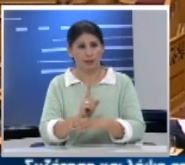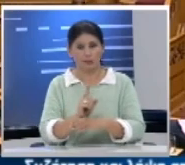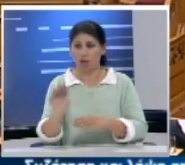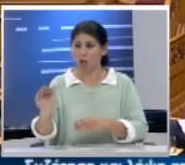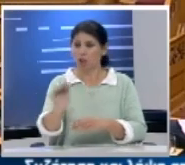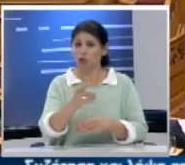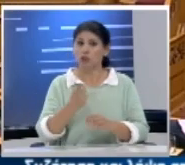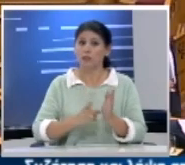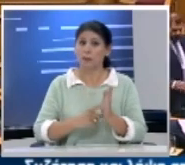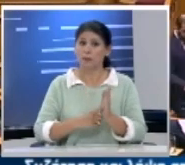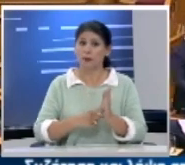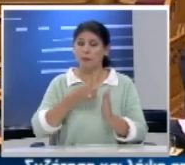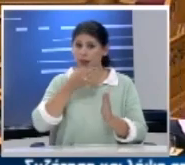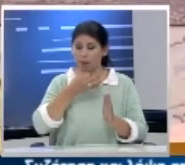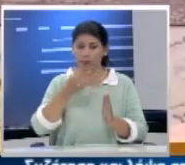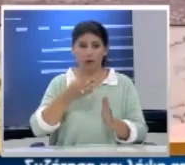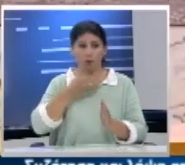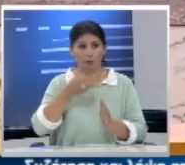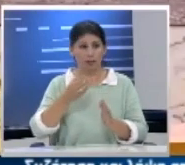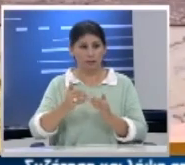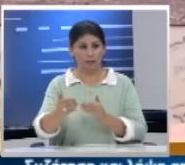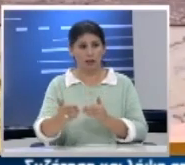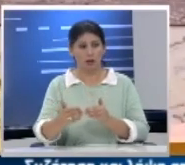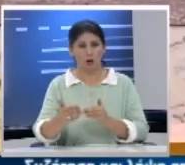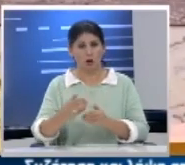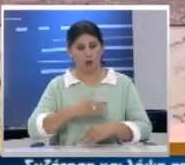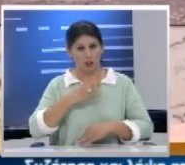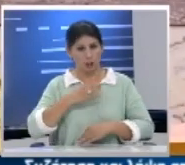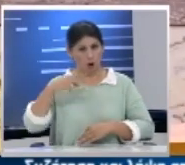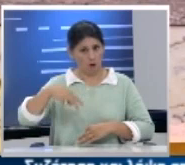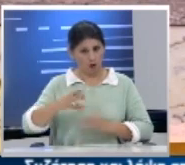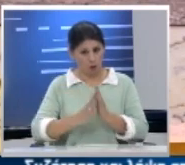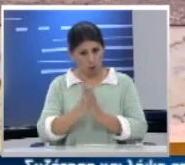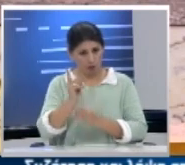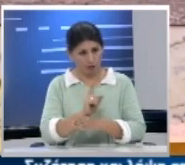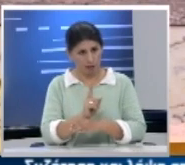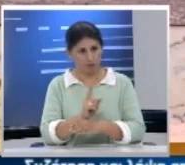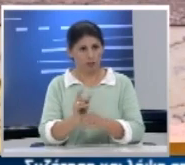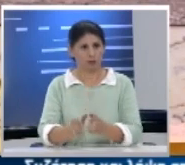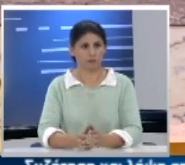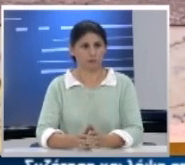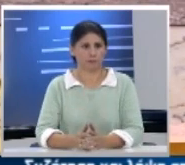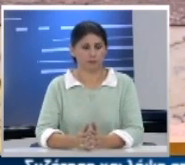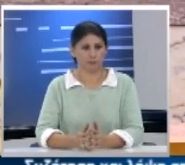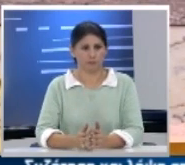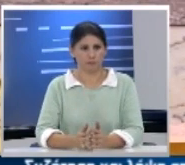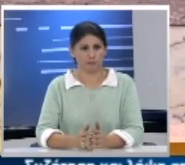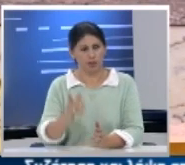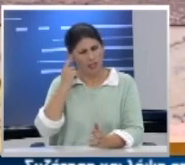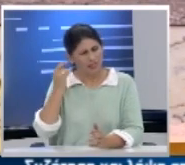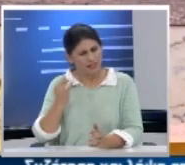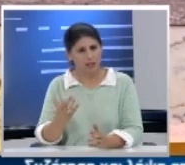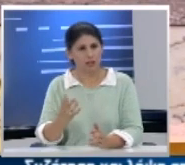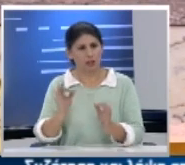Λιβανός δεν μίλησε ο κύριος Μητσοτάκης. Εσείς μιλήσατε και ο κύριος Νοβέρδος που μίλησε. Σας παρακαλώ.